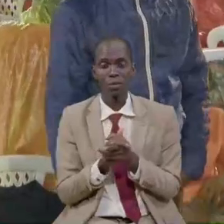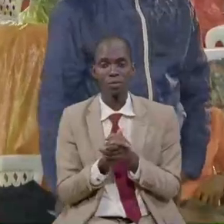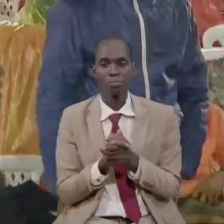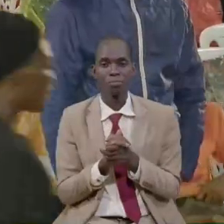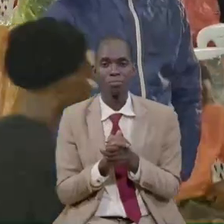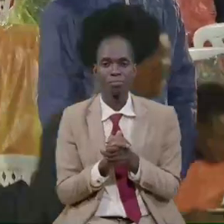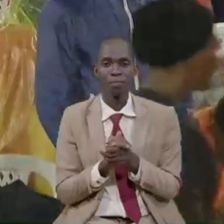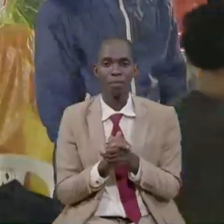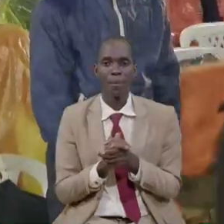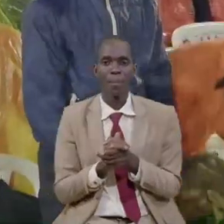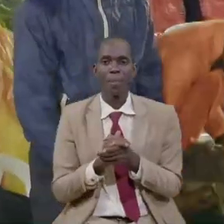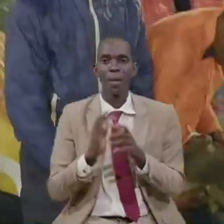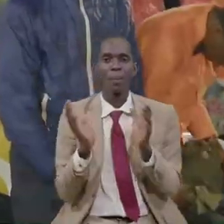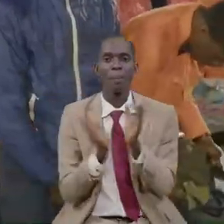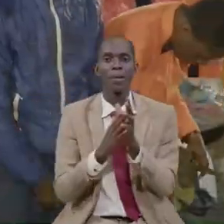Gloire à Dieu.